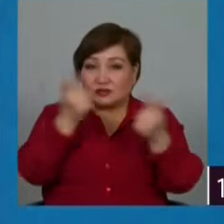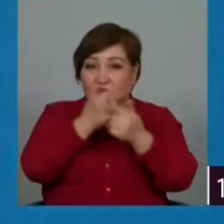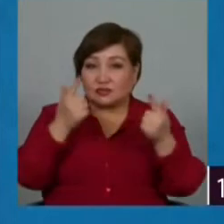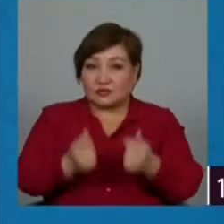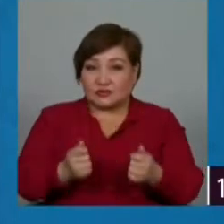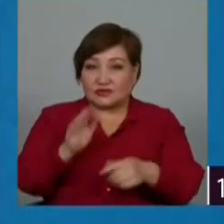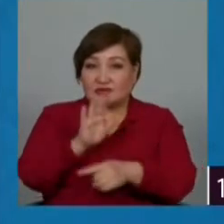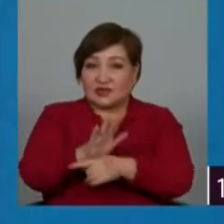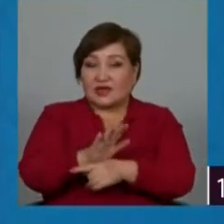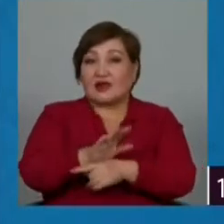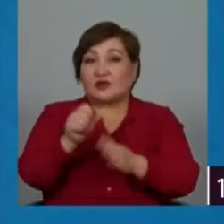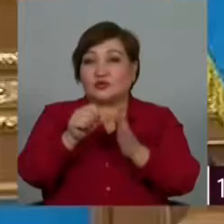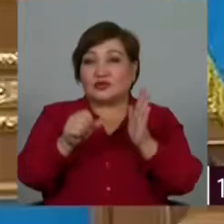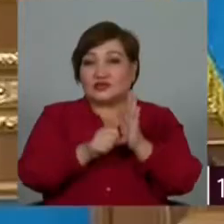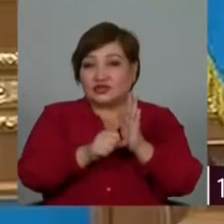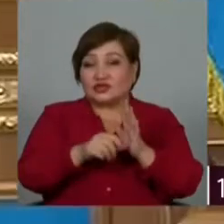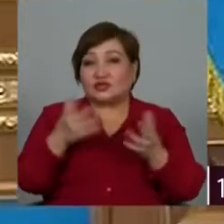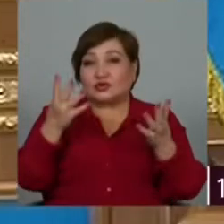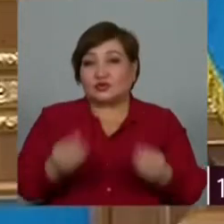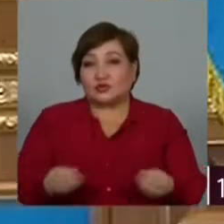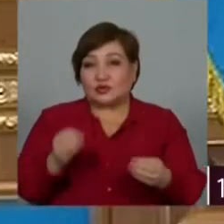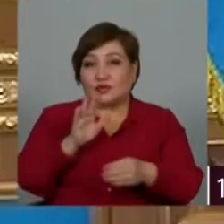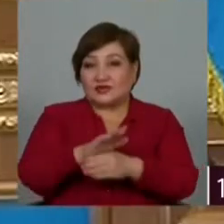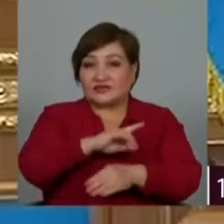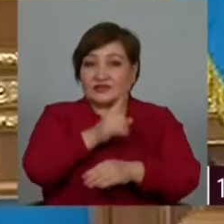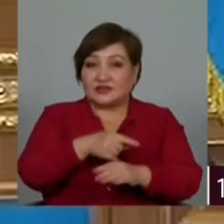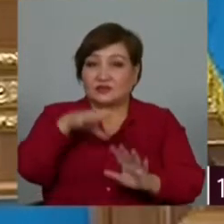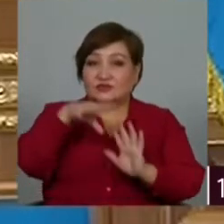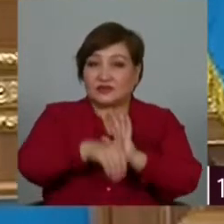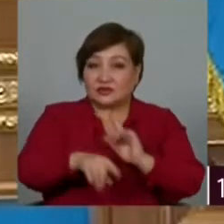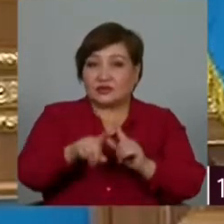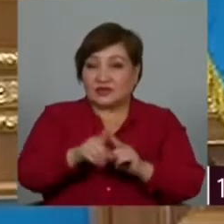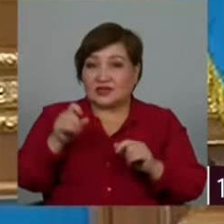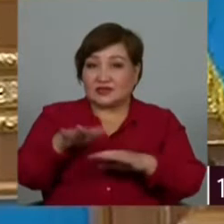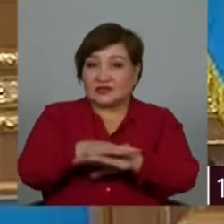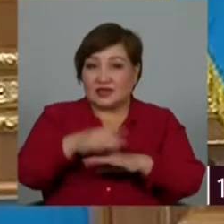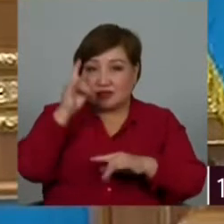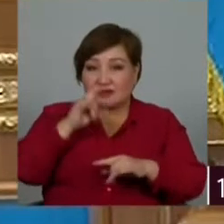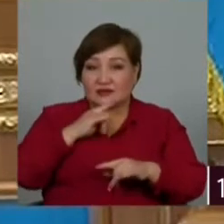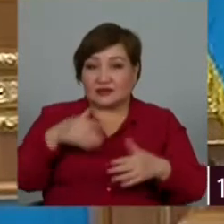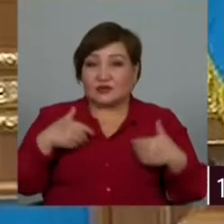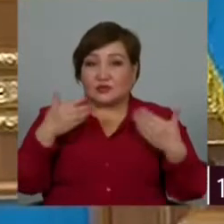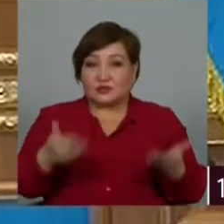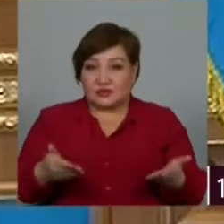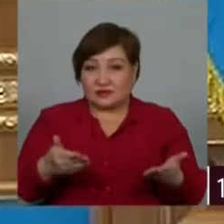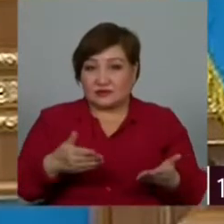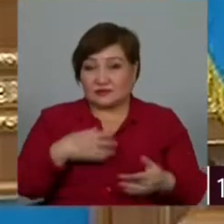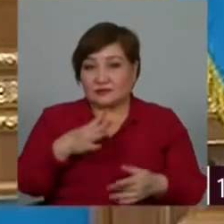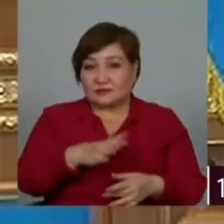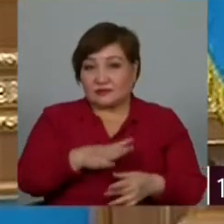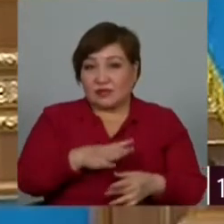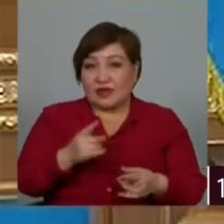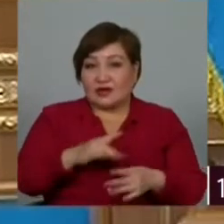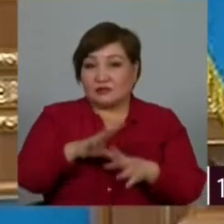16-сы күні қаулы күшіне еніп, мемлекет басшысы Қазақстан халқына үндеу жасады. Бұл қиындықты бәріміз бір халық, бір